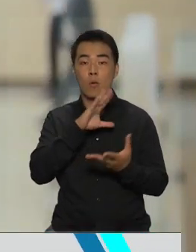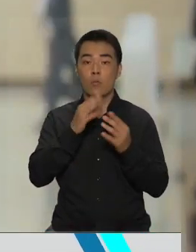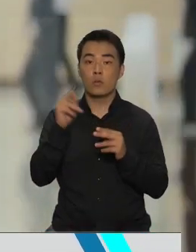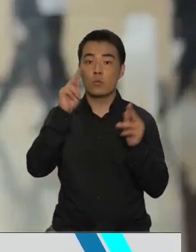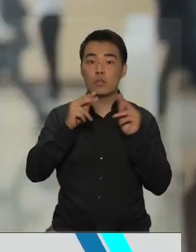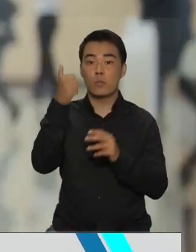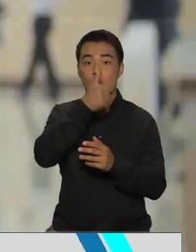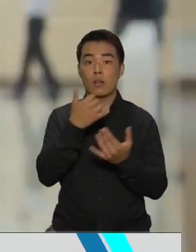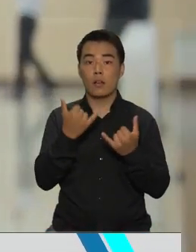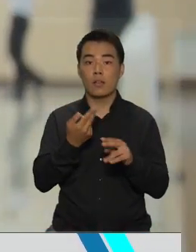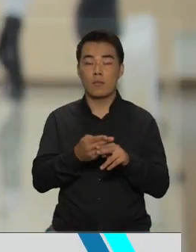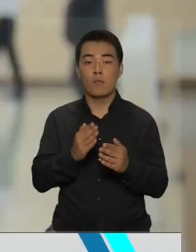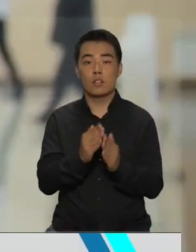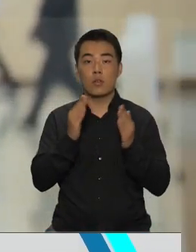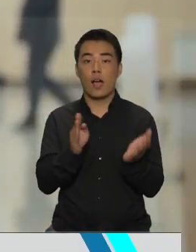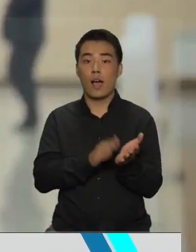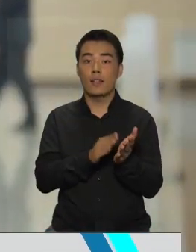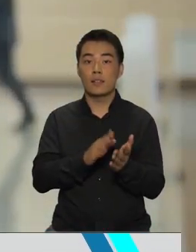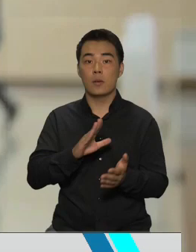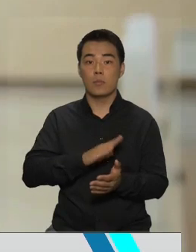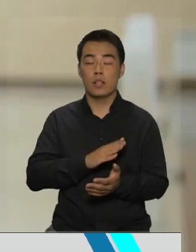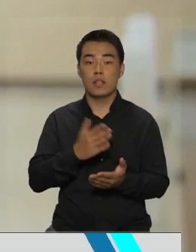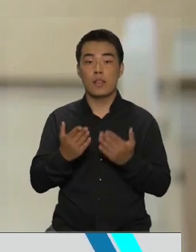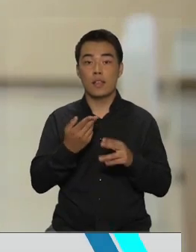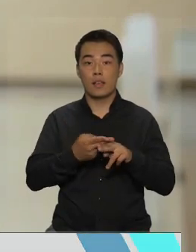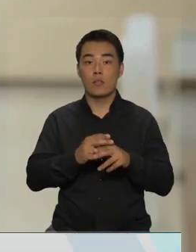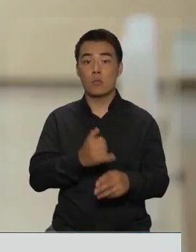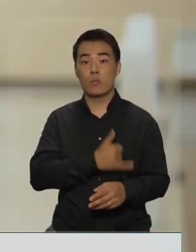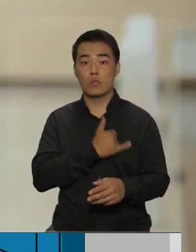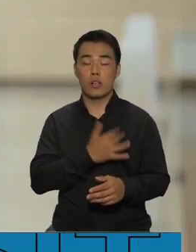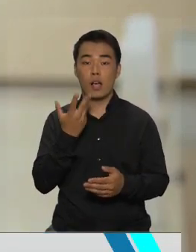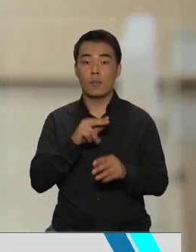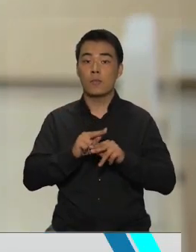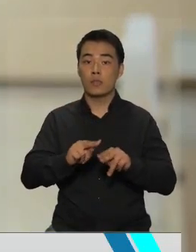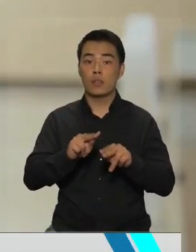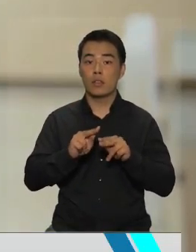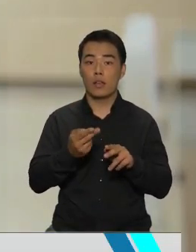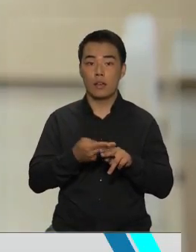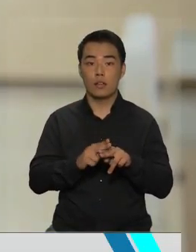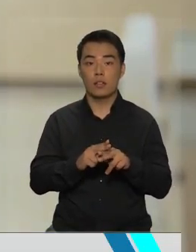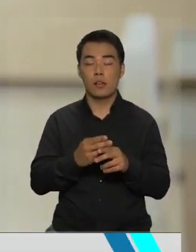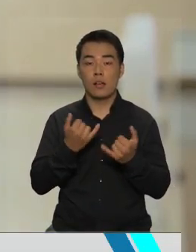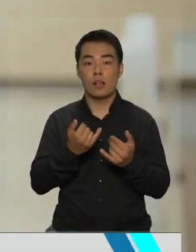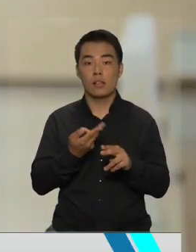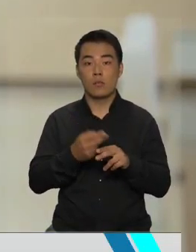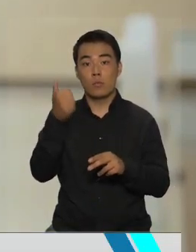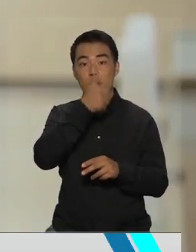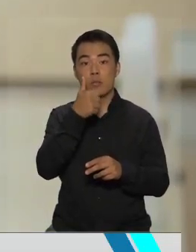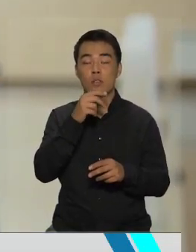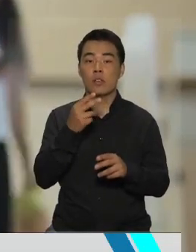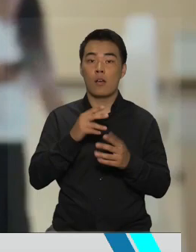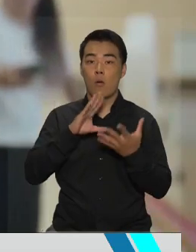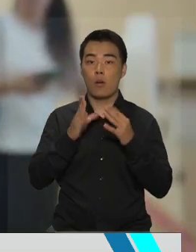бірыңғай тестілеу сыртқы бағалаудың көрсеткіші болып есептелетін болса, мұғалімдердің берген білімінің нәтижесінің биылғы оқу жылында 25